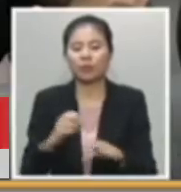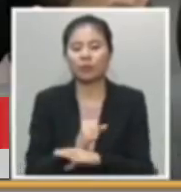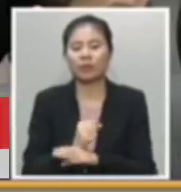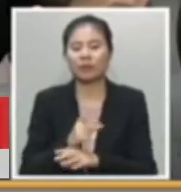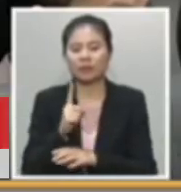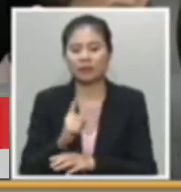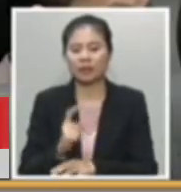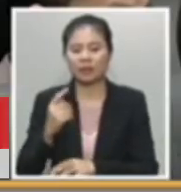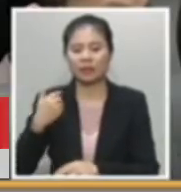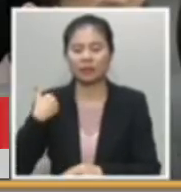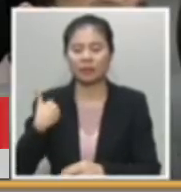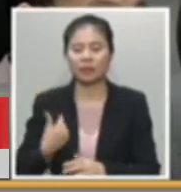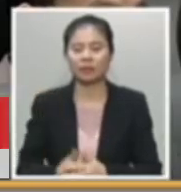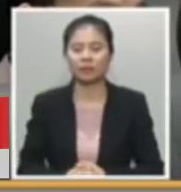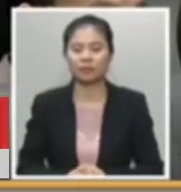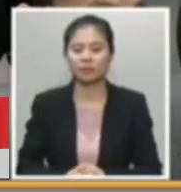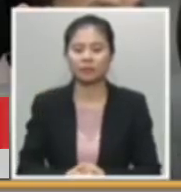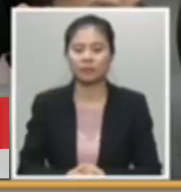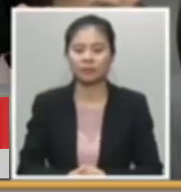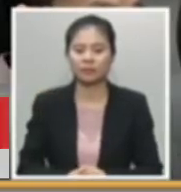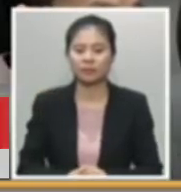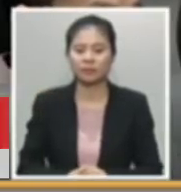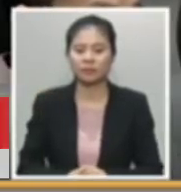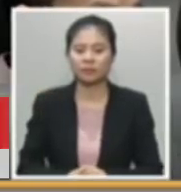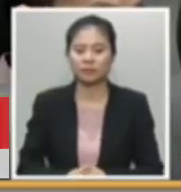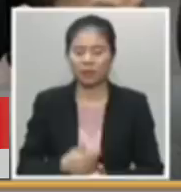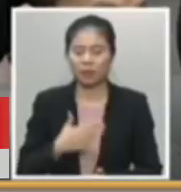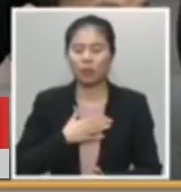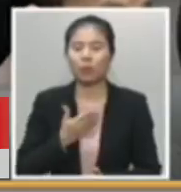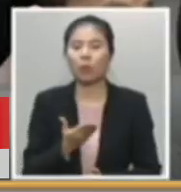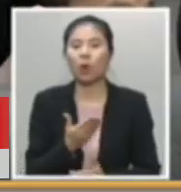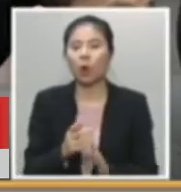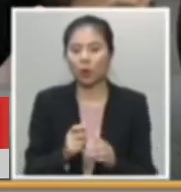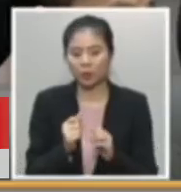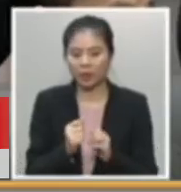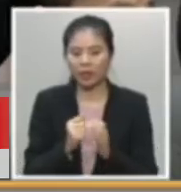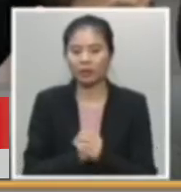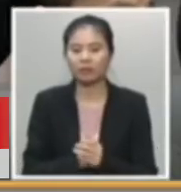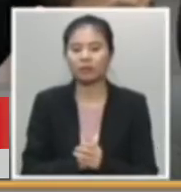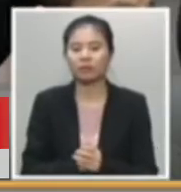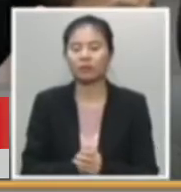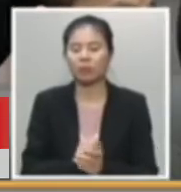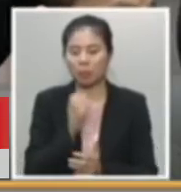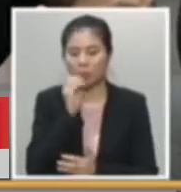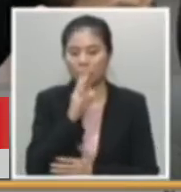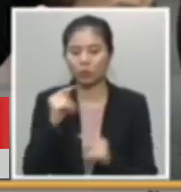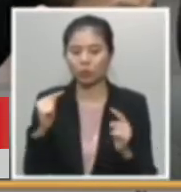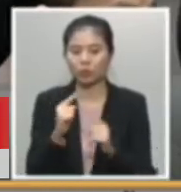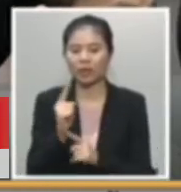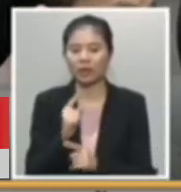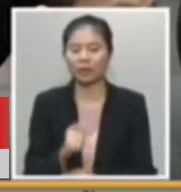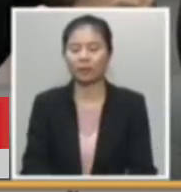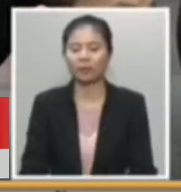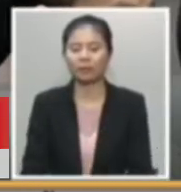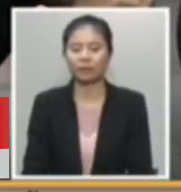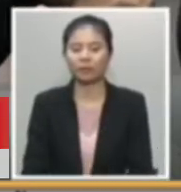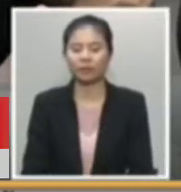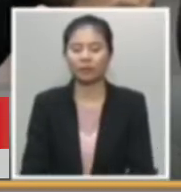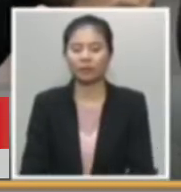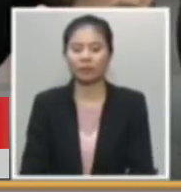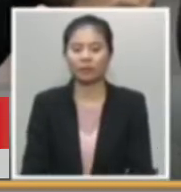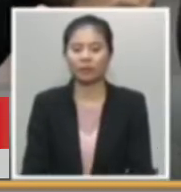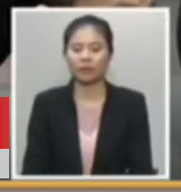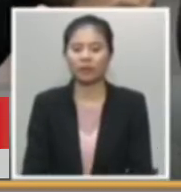ายท่านประธานที่เคารพสิ่งที่ผมขออนุญาตกราบเรียนท่านอีกเรื่องหนึ่งก็คือว่า วิธีการใช้เ